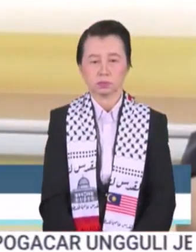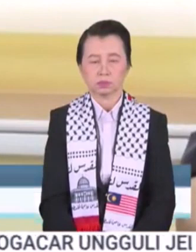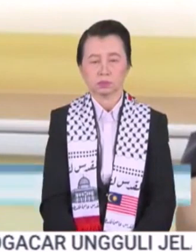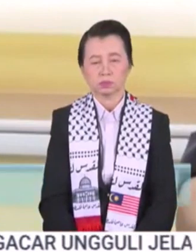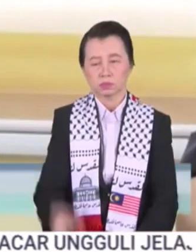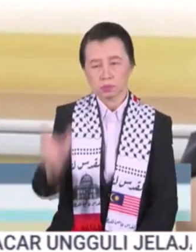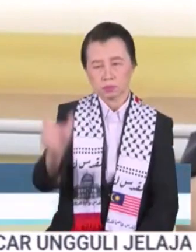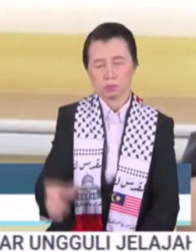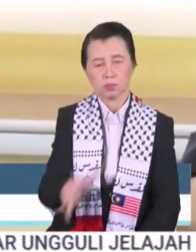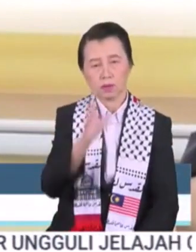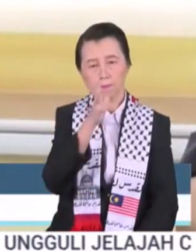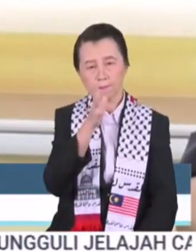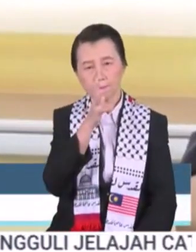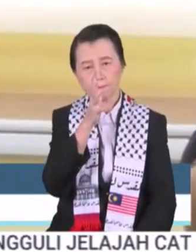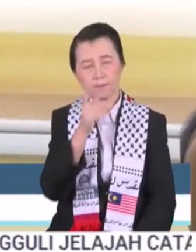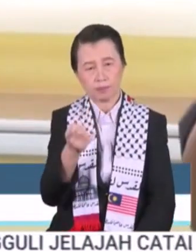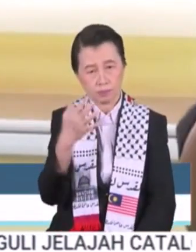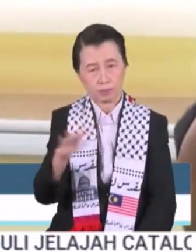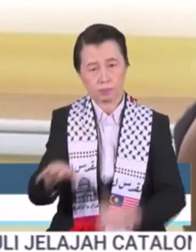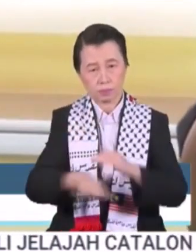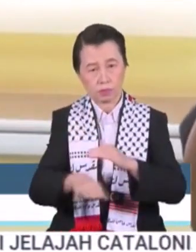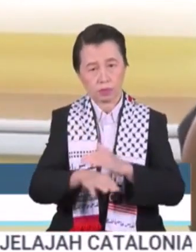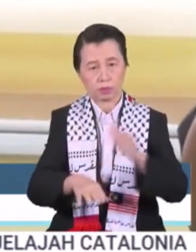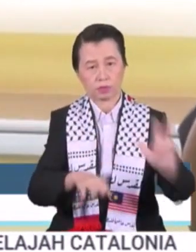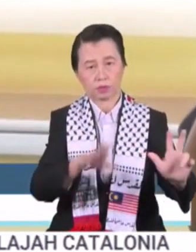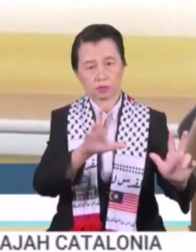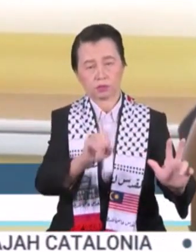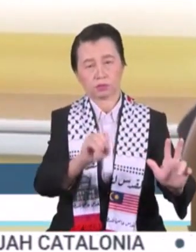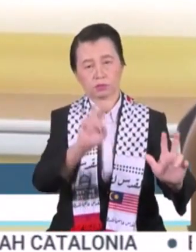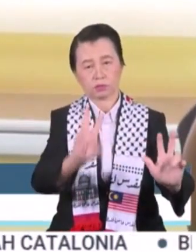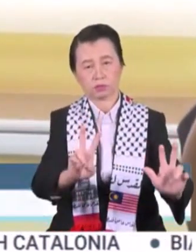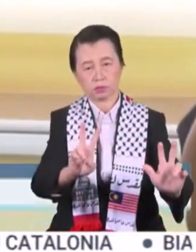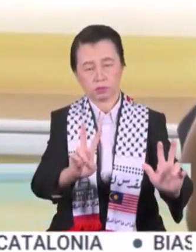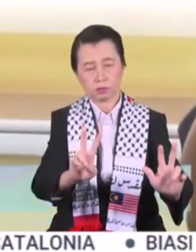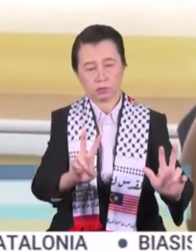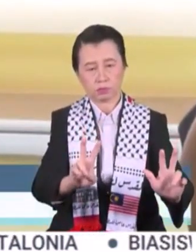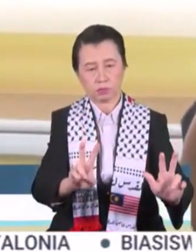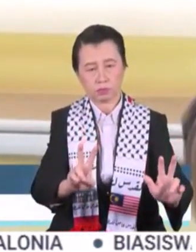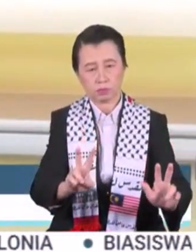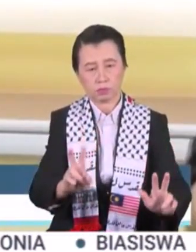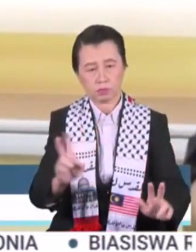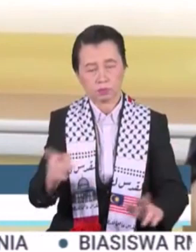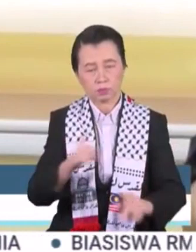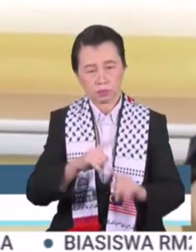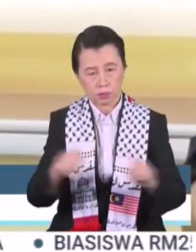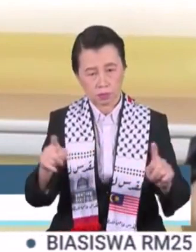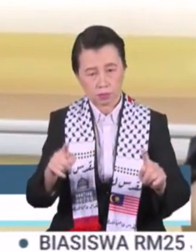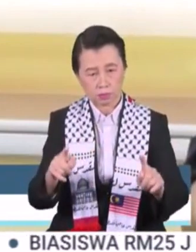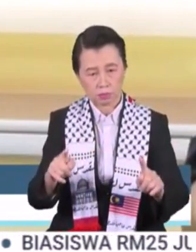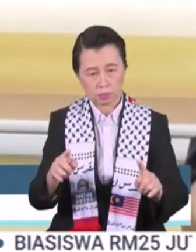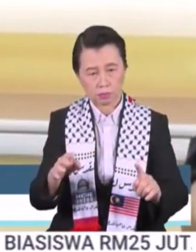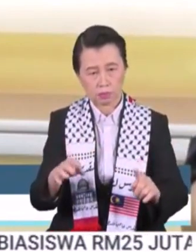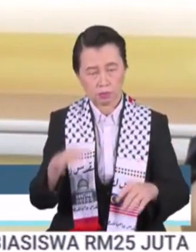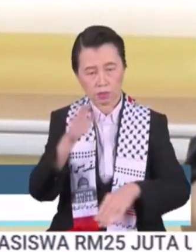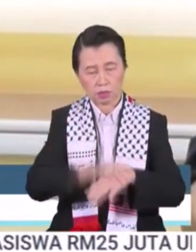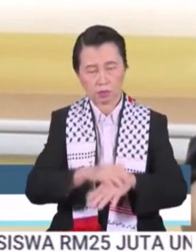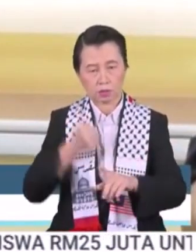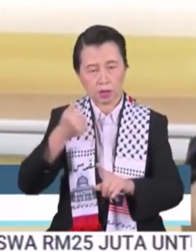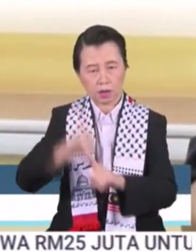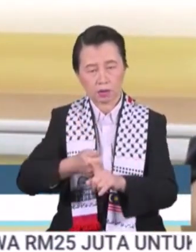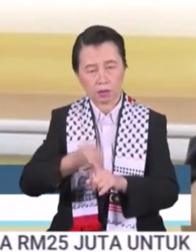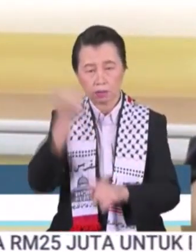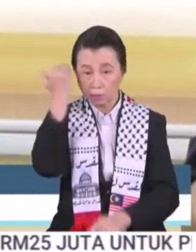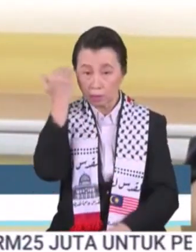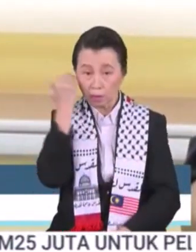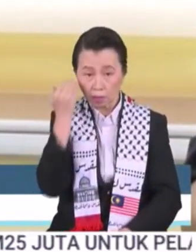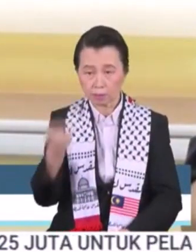Suspek ibu telah dituduh di bawah Seksyen 302 Kanun Keseksaan, tetapi atas arahan mahkamah